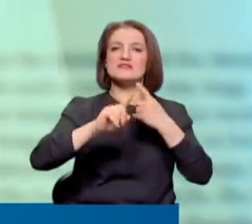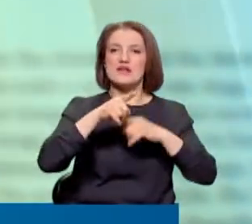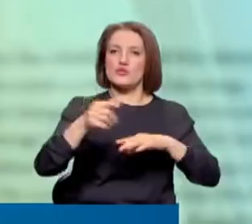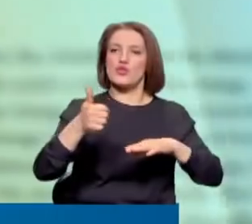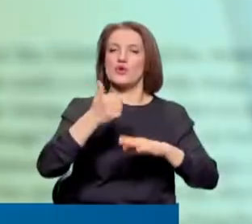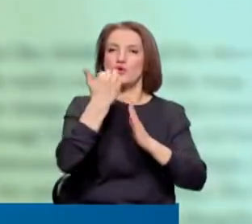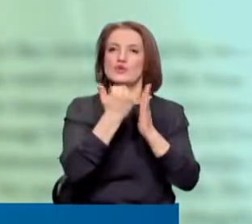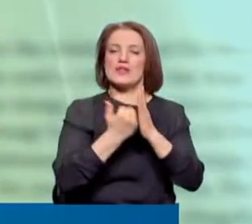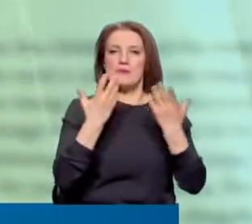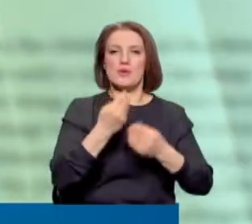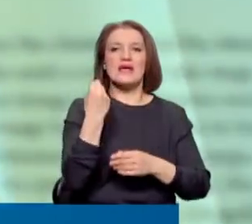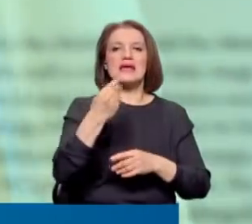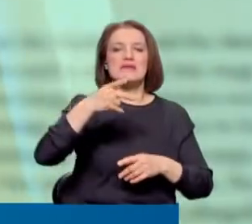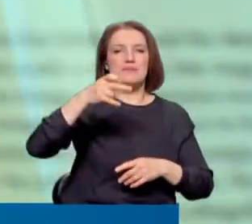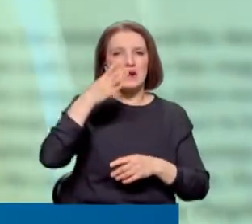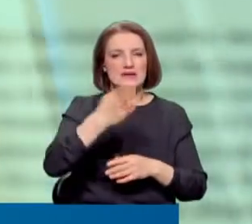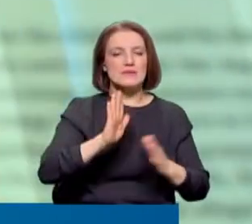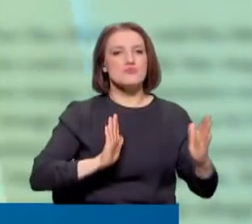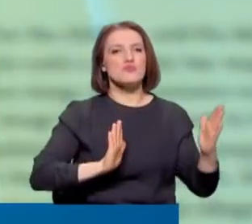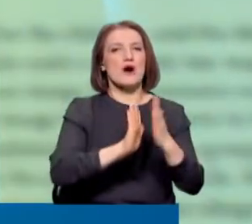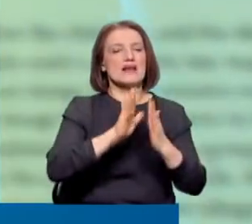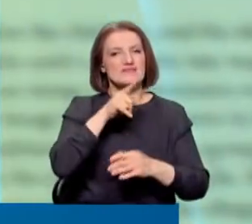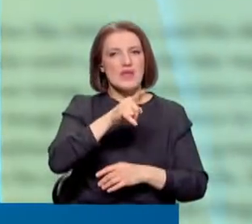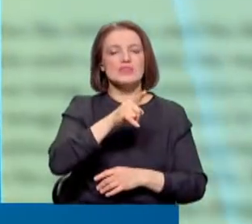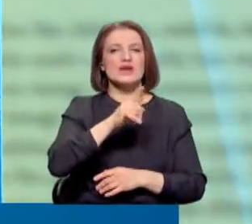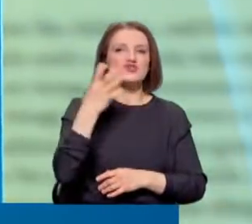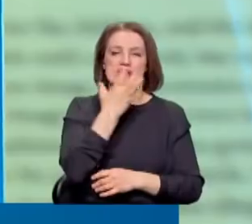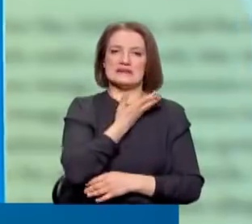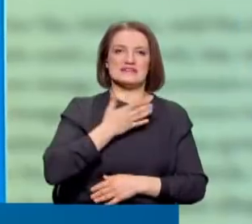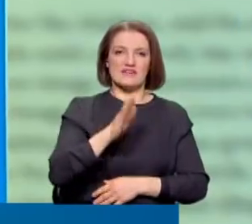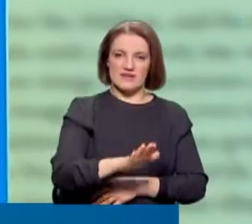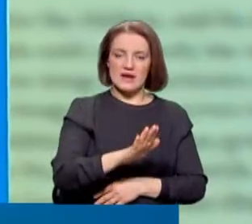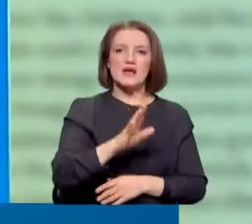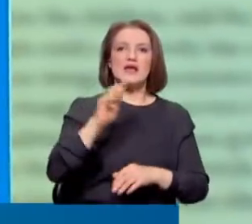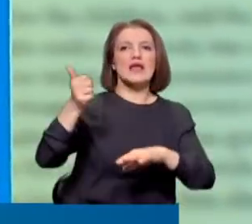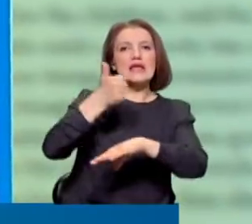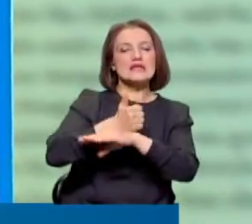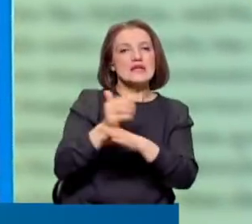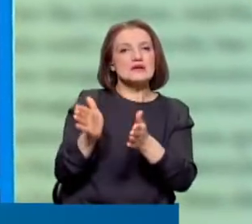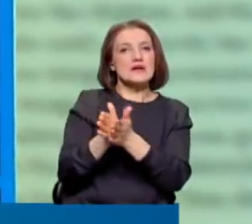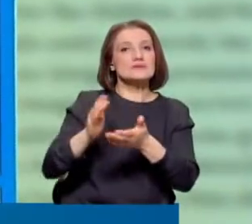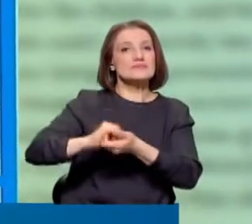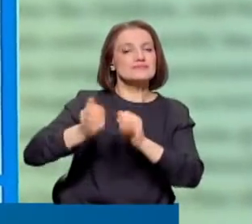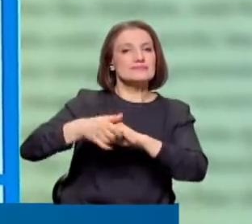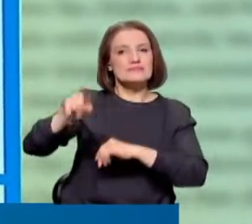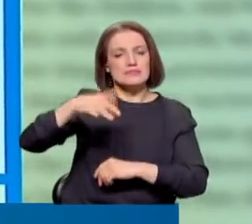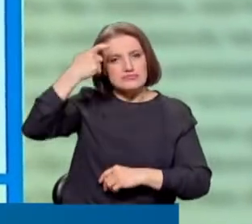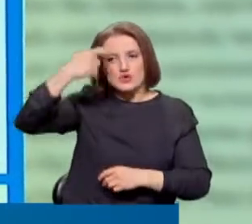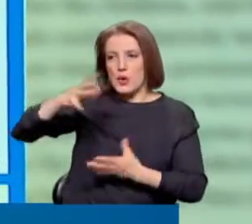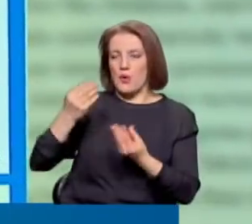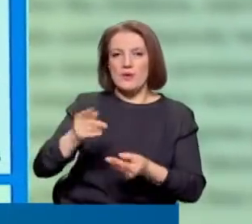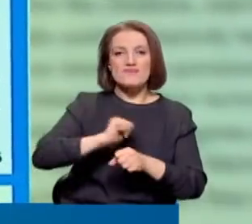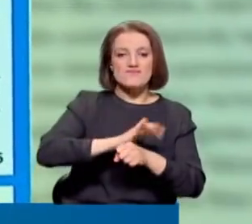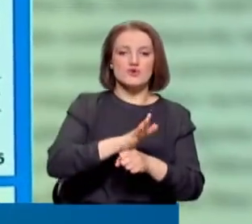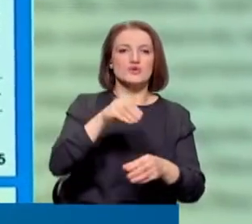oldu iyi parti lideri Meral Akşener dahili muhalefet şarkıyı sevdi sahip çıktı iktidar yandaşları ise şoke oldu pandali